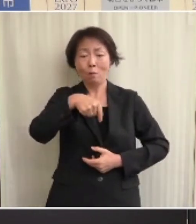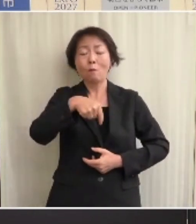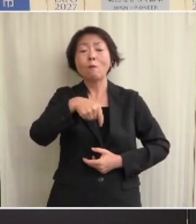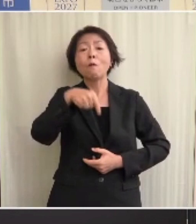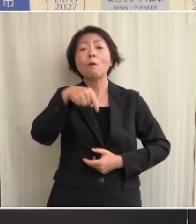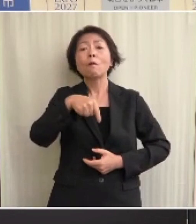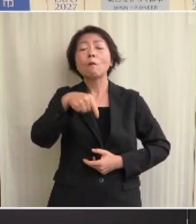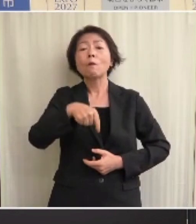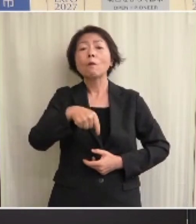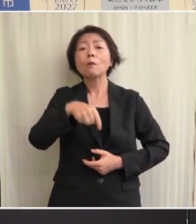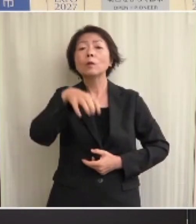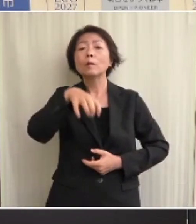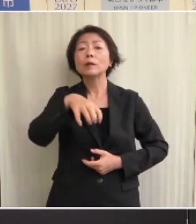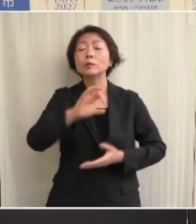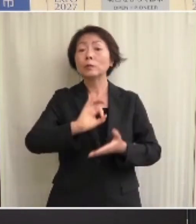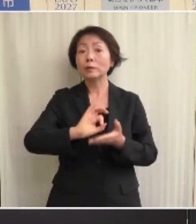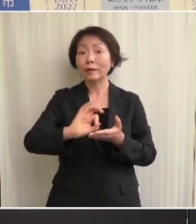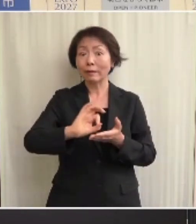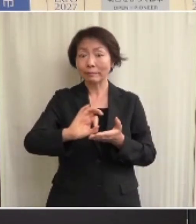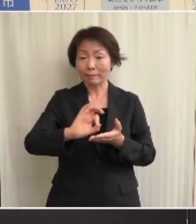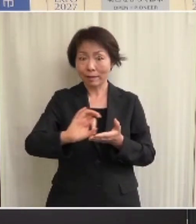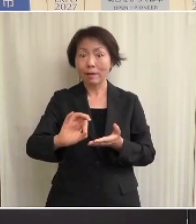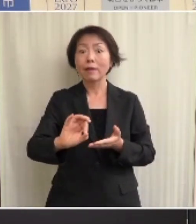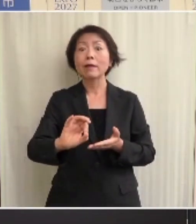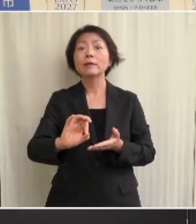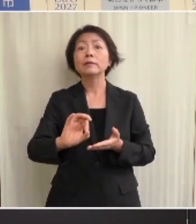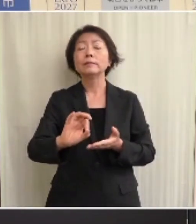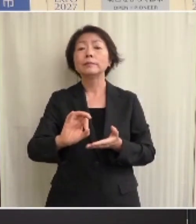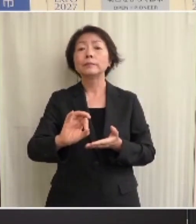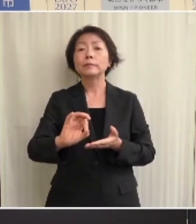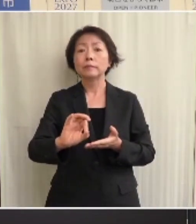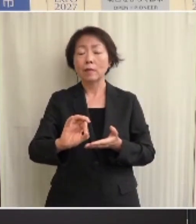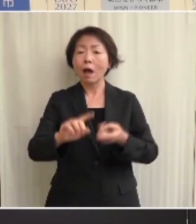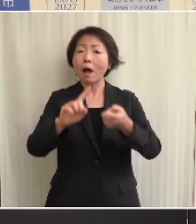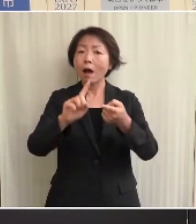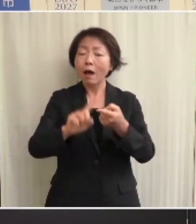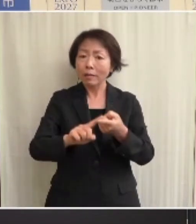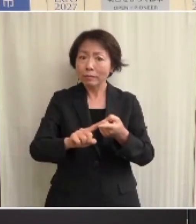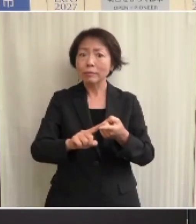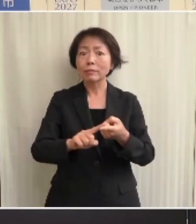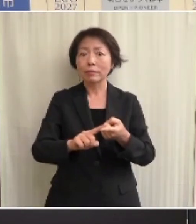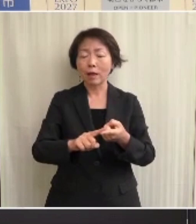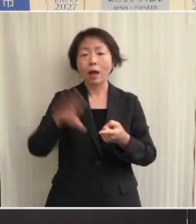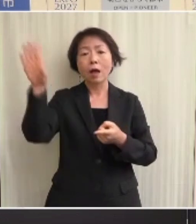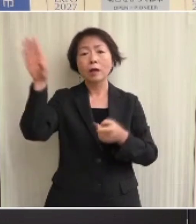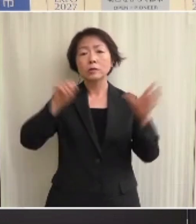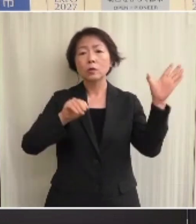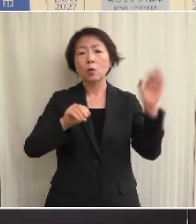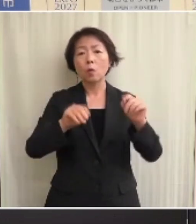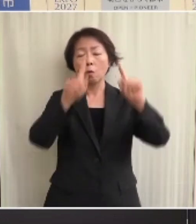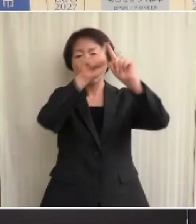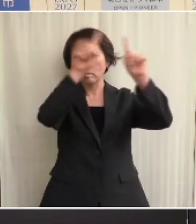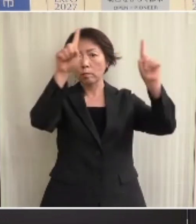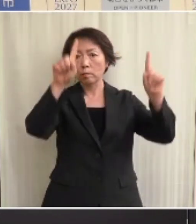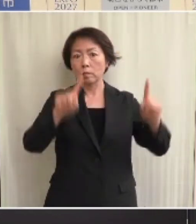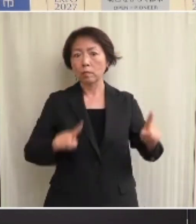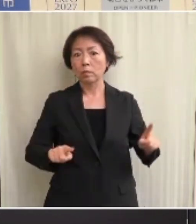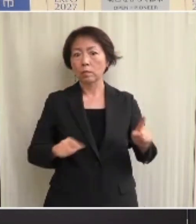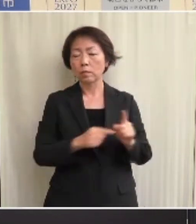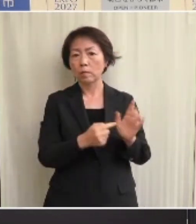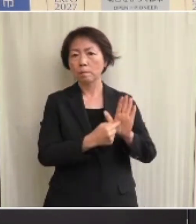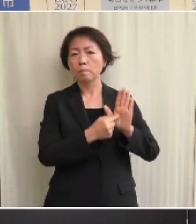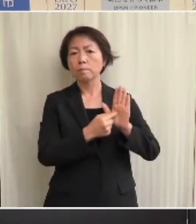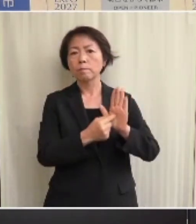ういった場所を使ってですね、的確に情報発信をしていきたいというふうに考